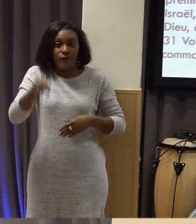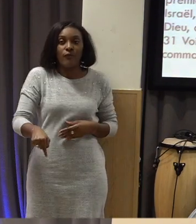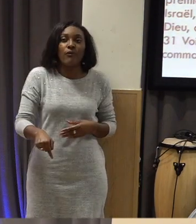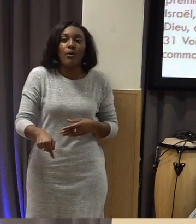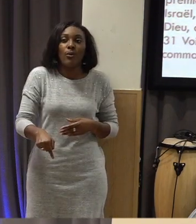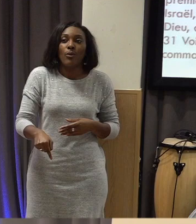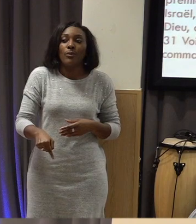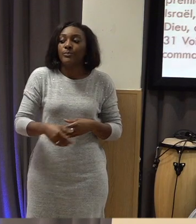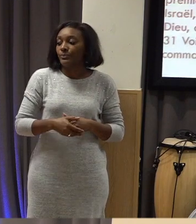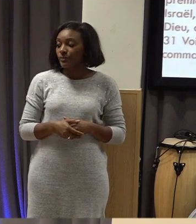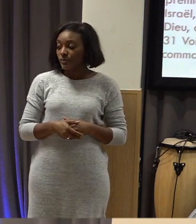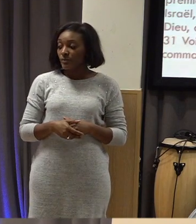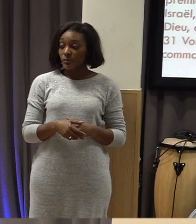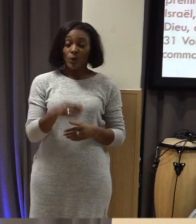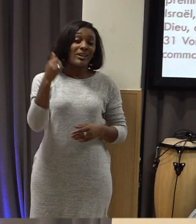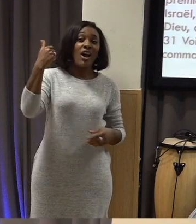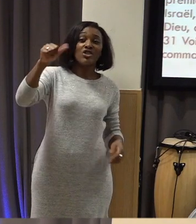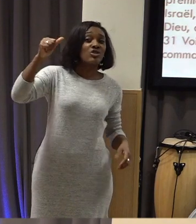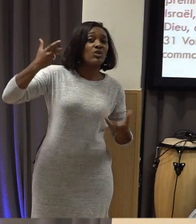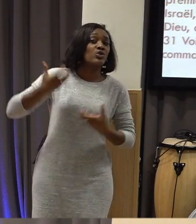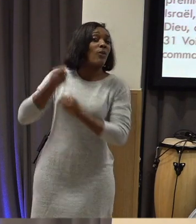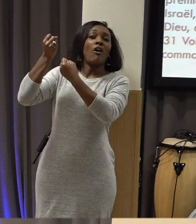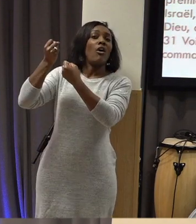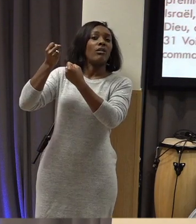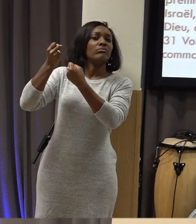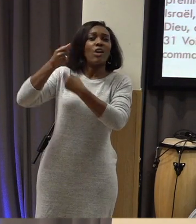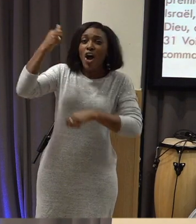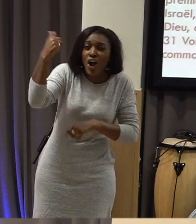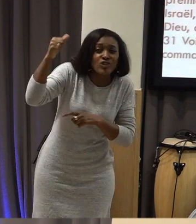Parce que nous n'avons qu'un seul sauveur.